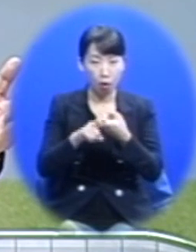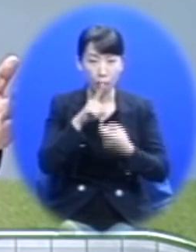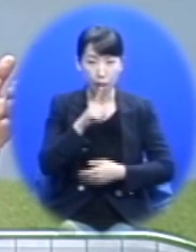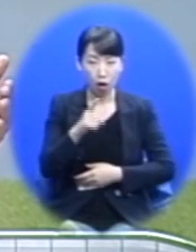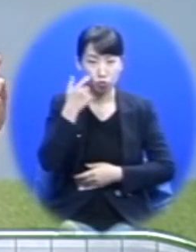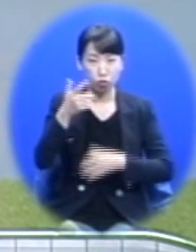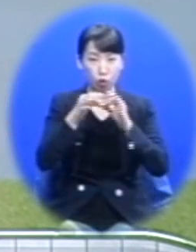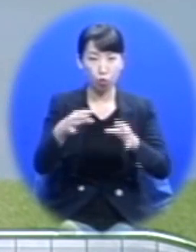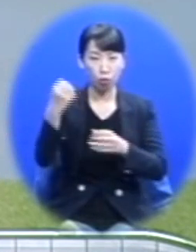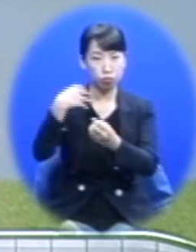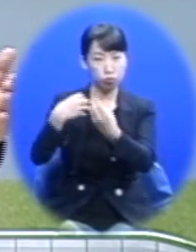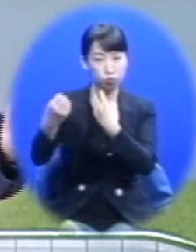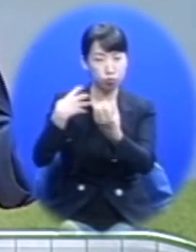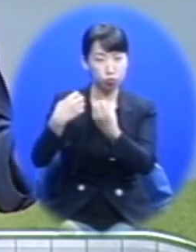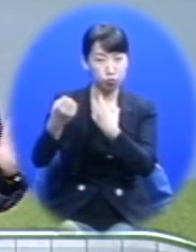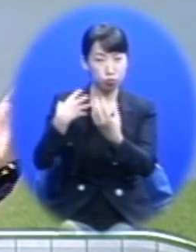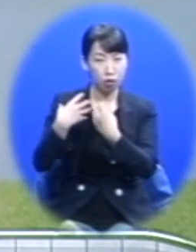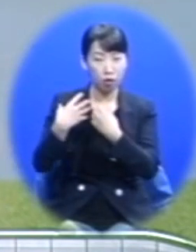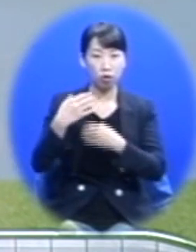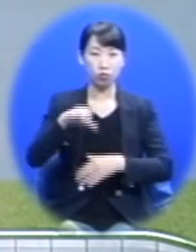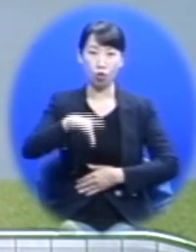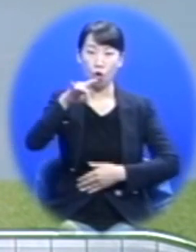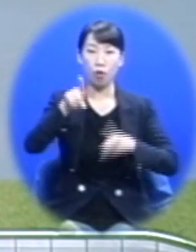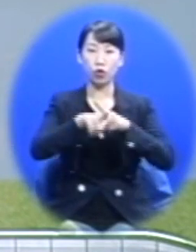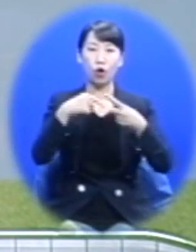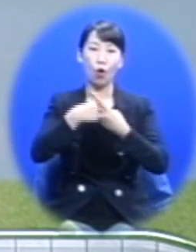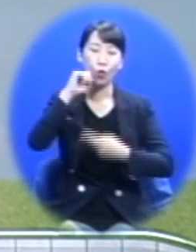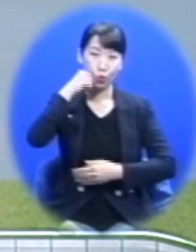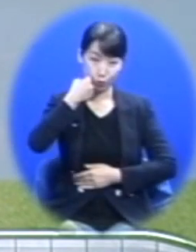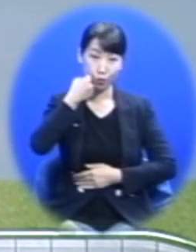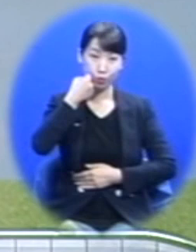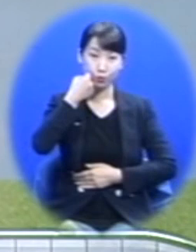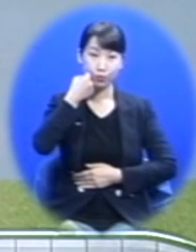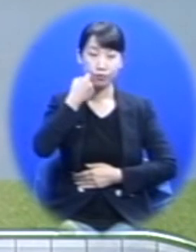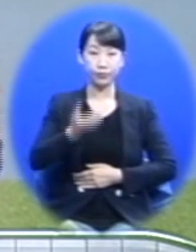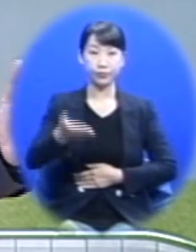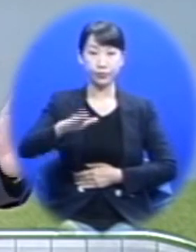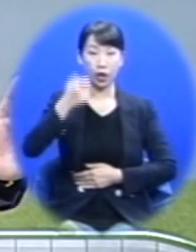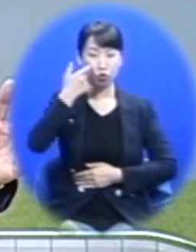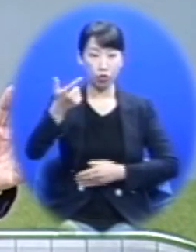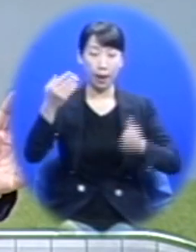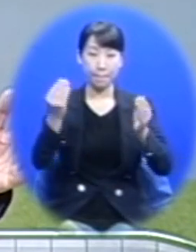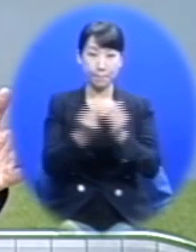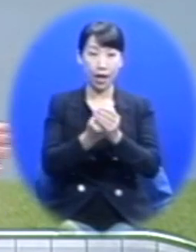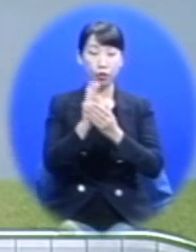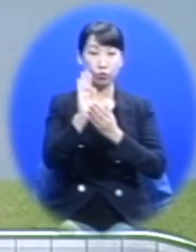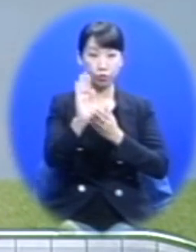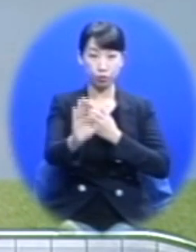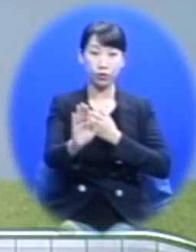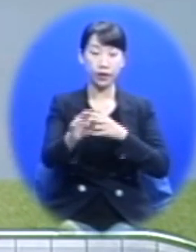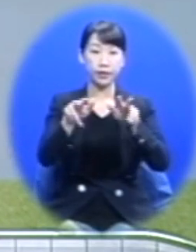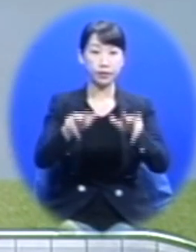것에 대해서 저 자신도 처음에는 잘 이해하기가 어려웠습니다. 그런데 6개월이 지나고 난 다음에